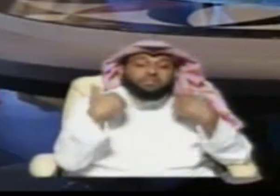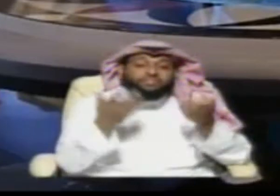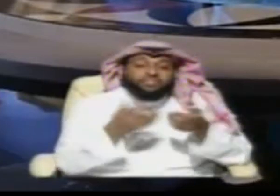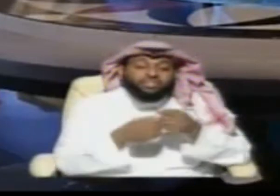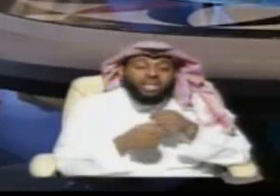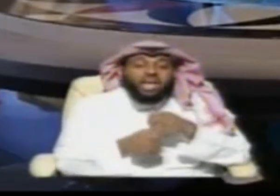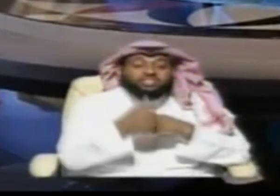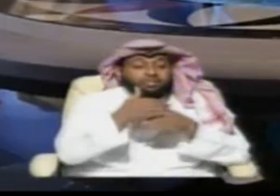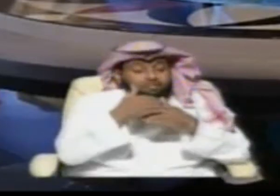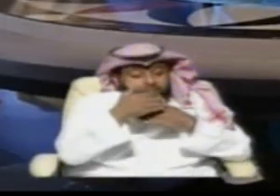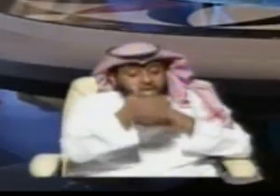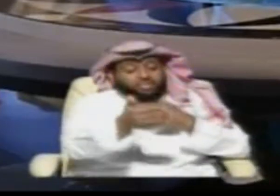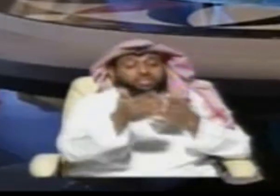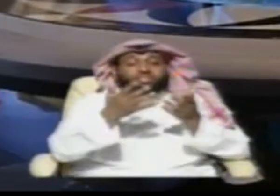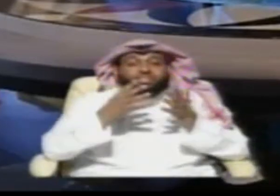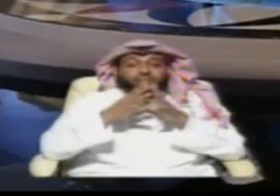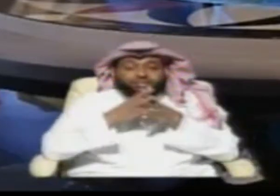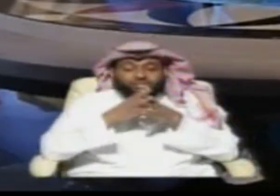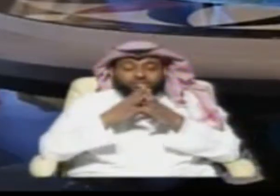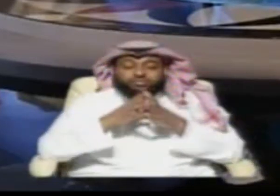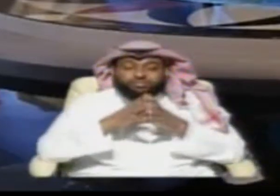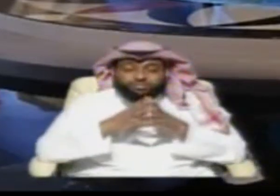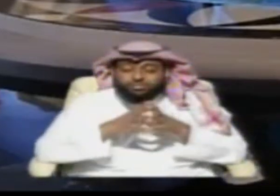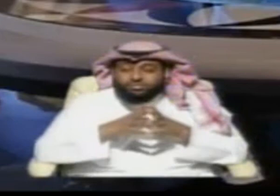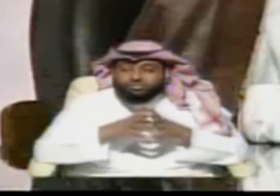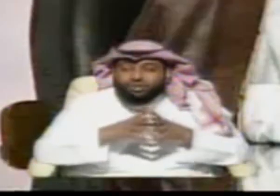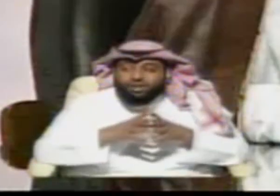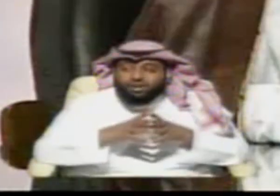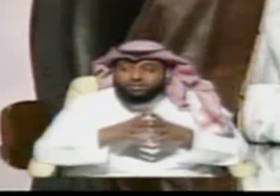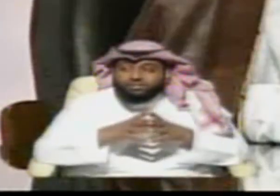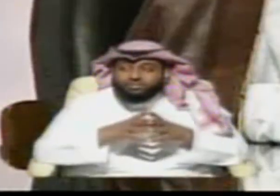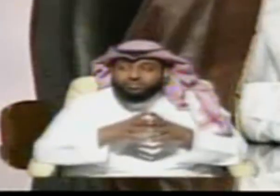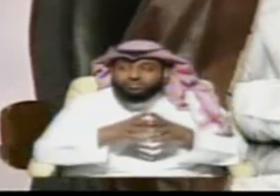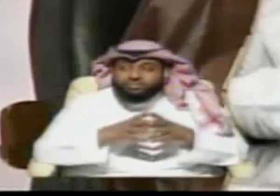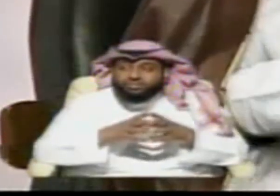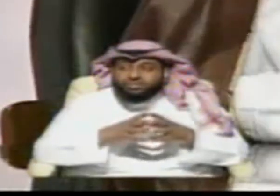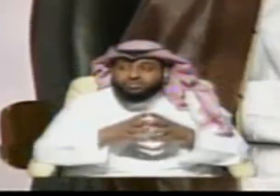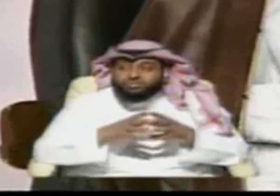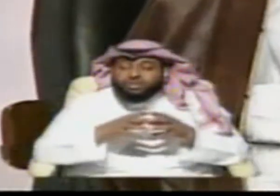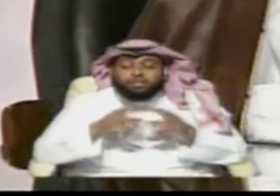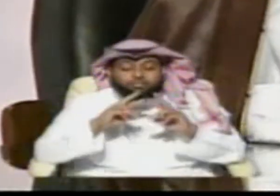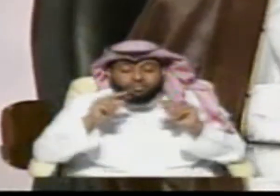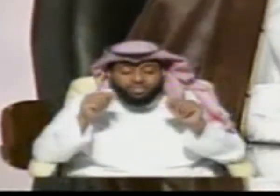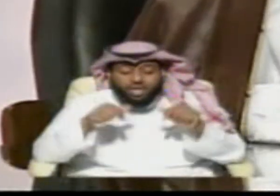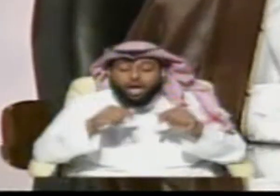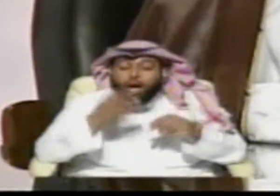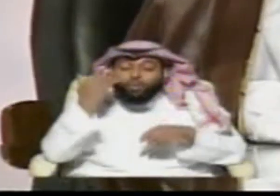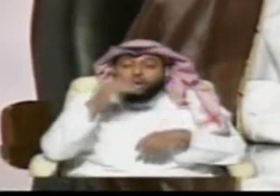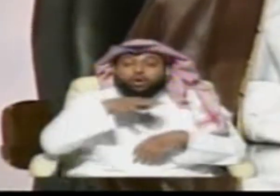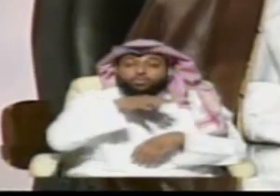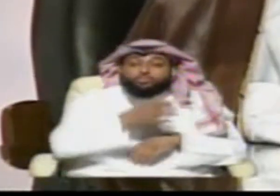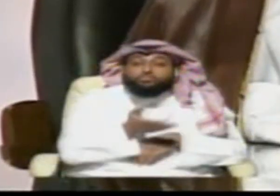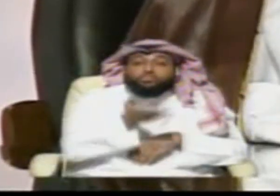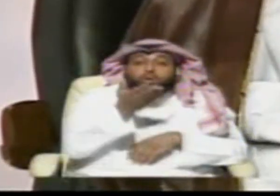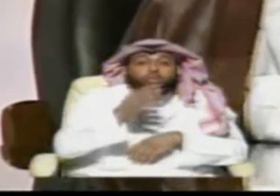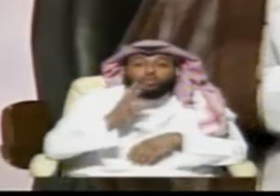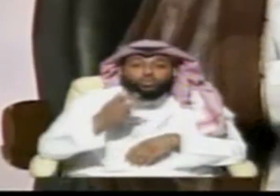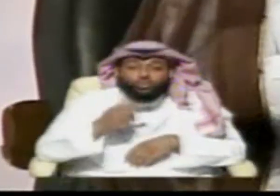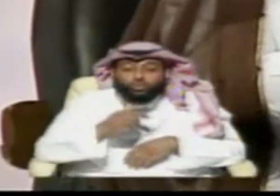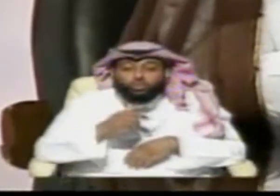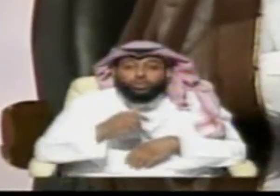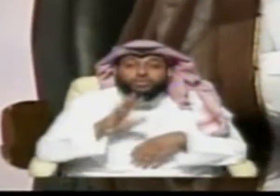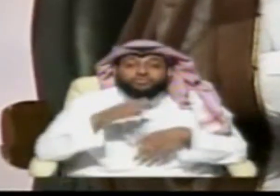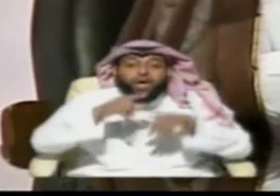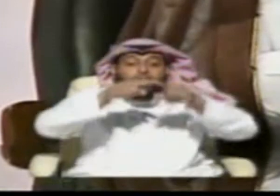أحكام الصلاة في المصليات لا سيما في زمن النبي صلى الله عليه وسلم، لا تأخذ حكم المساجد